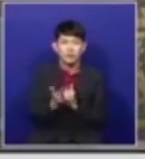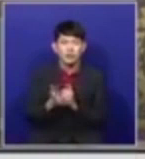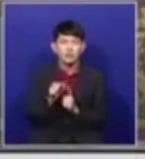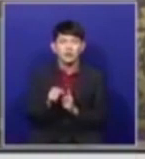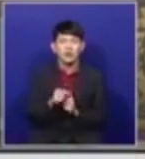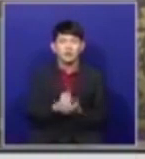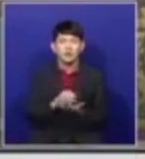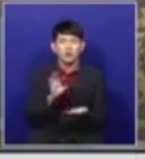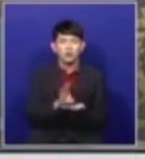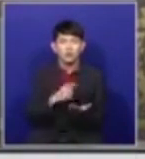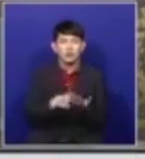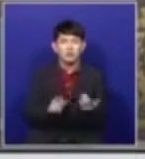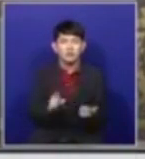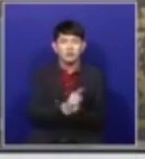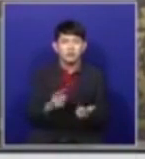กองทุนประกันสังคมไม่ได้จ่ายเขาก็รัฐเอาเงินมาถึงเวลาคืนไม่ได้แล้วไปโทษคอมพิวเตอร์